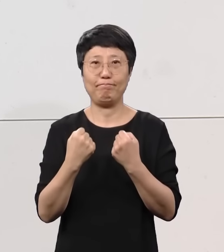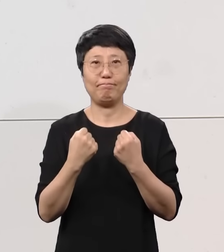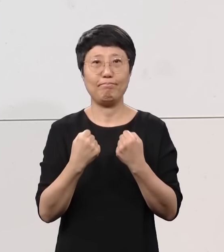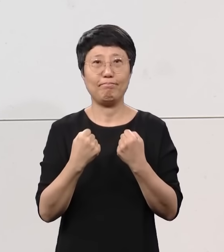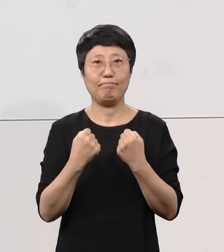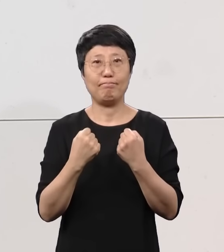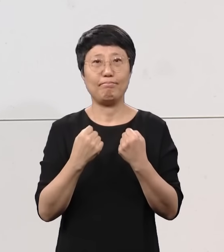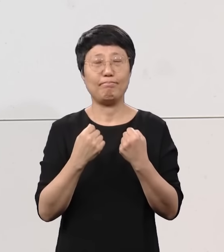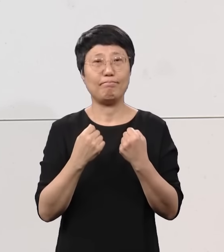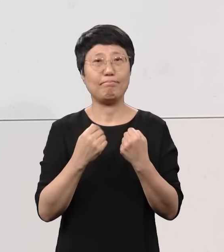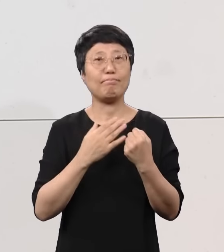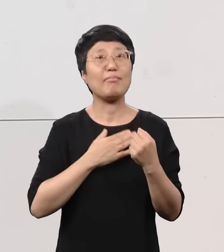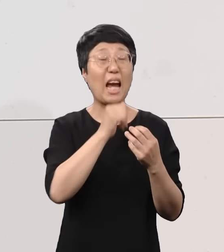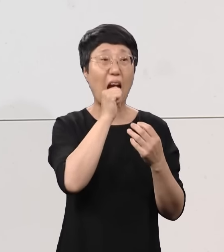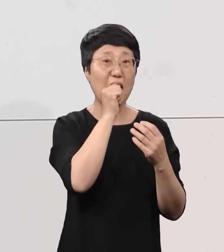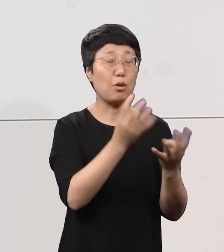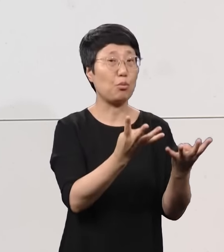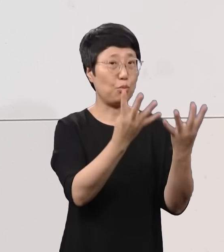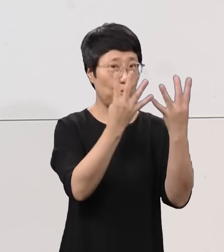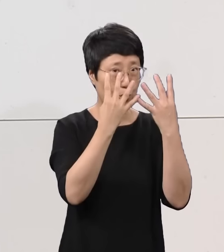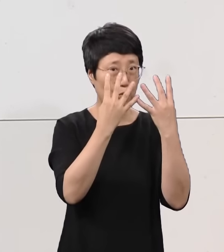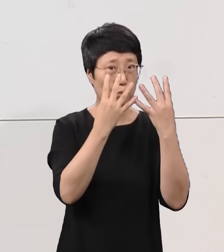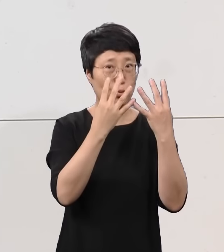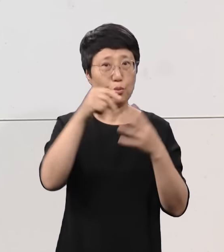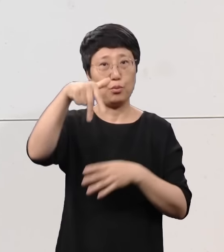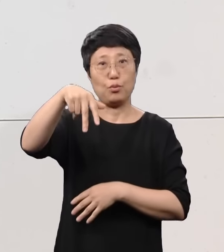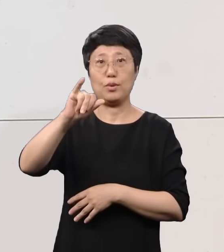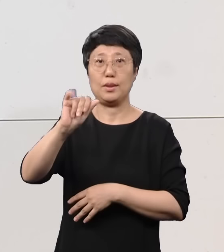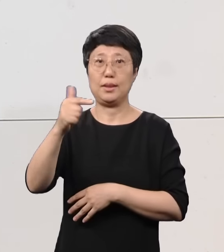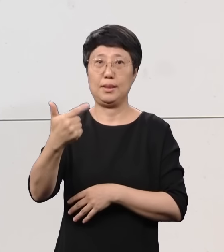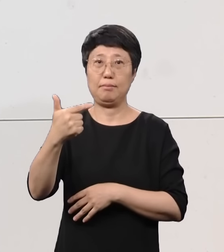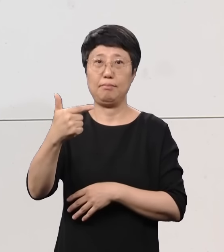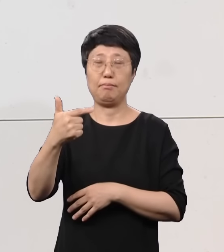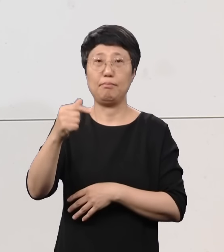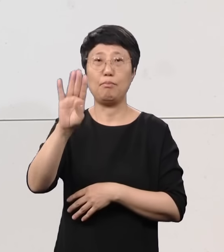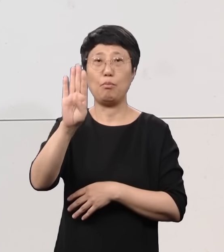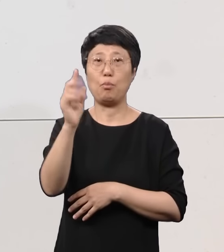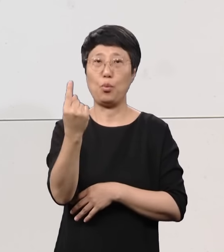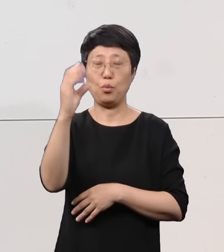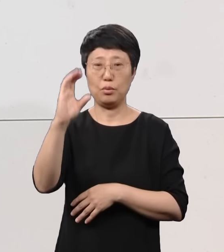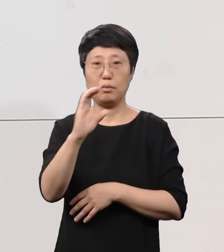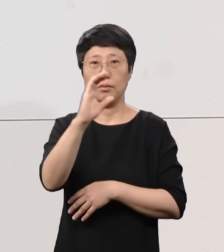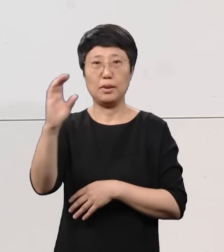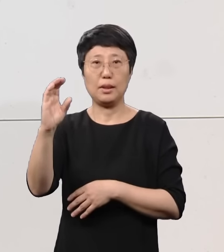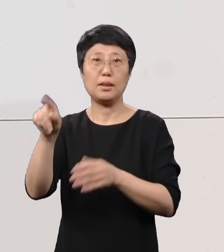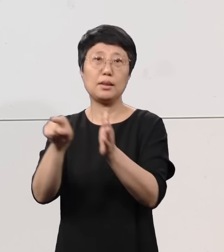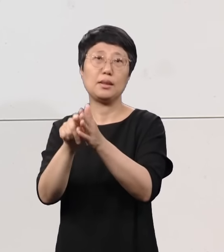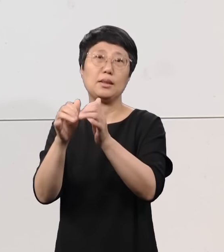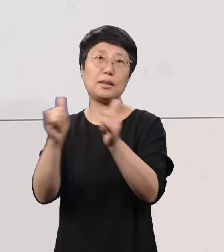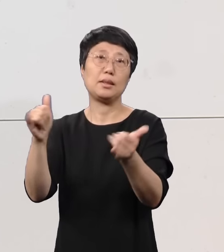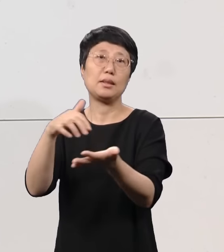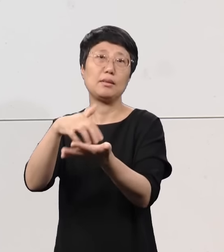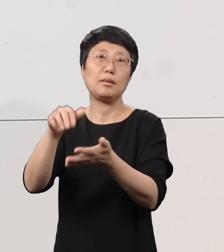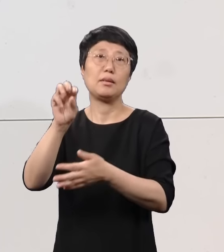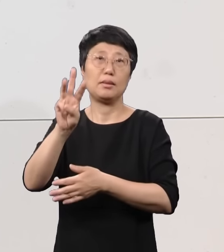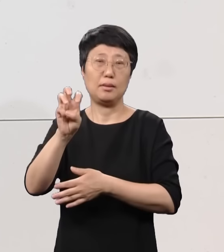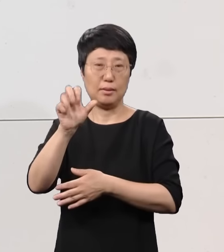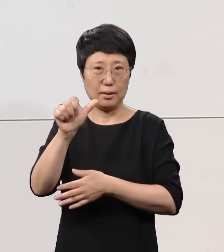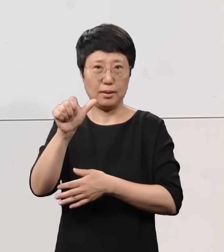사목과 동시에 진보 면에 있는 우리 신자 35명과 함께